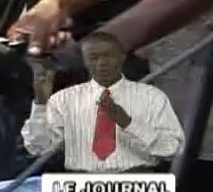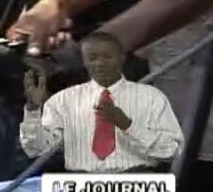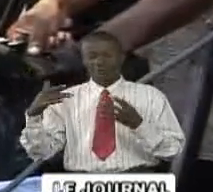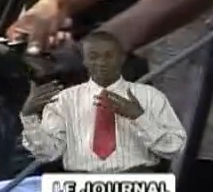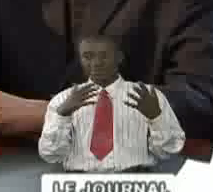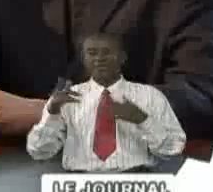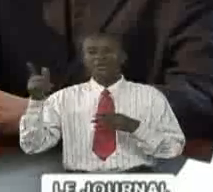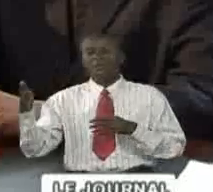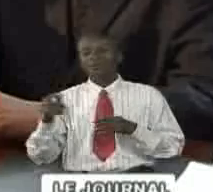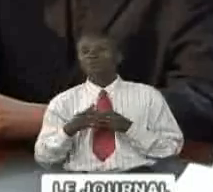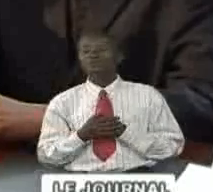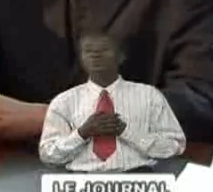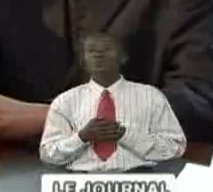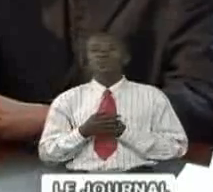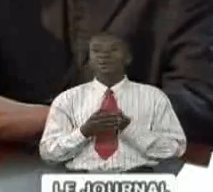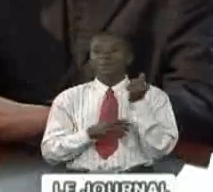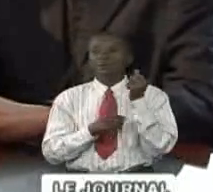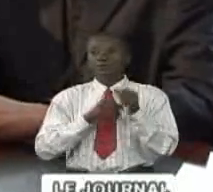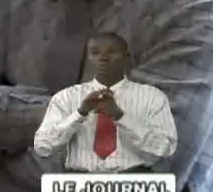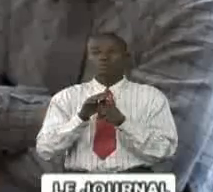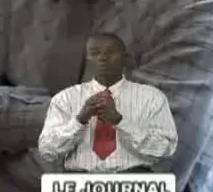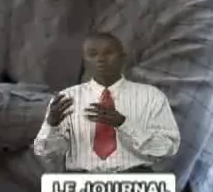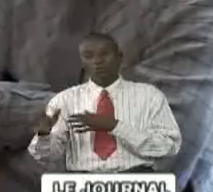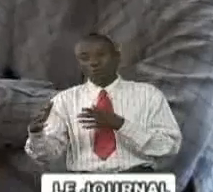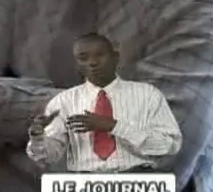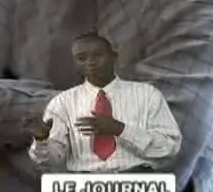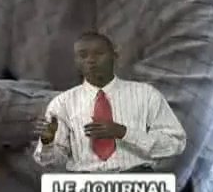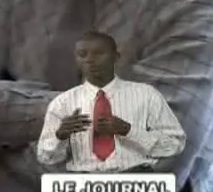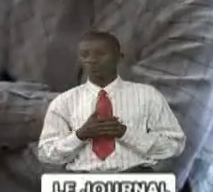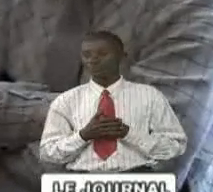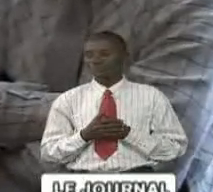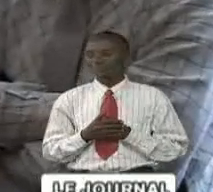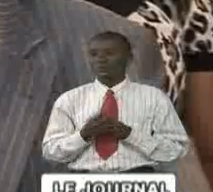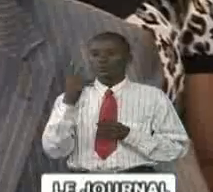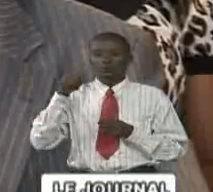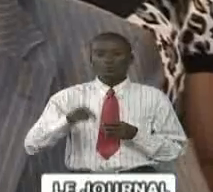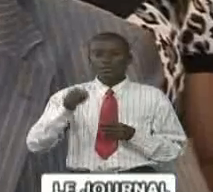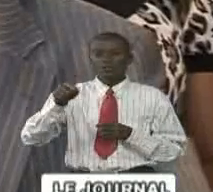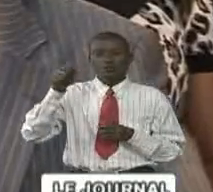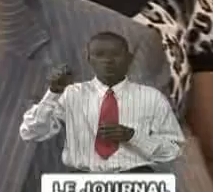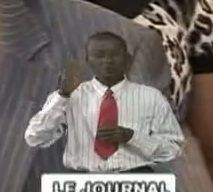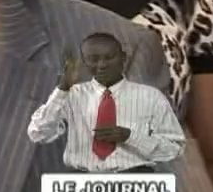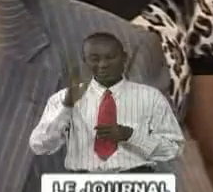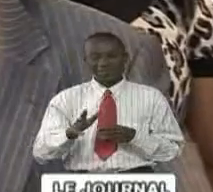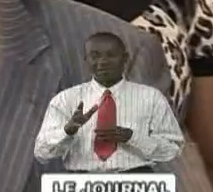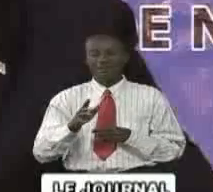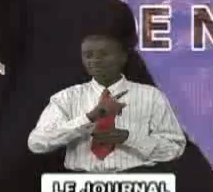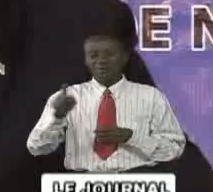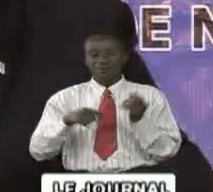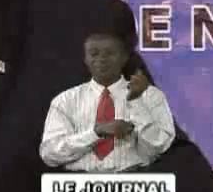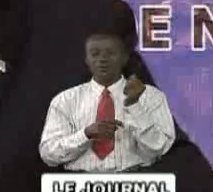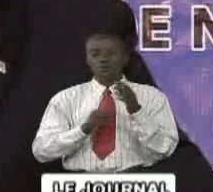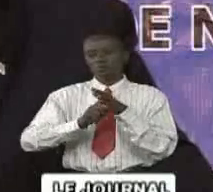le nombre avoisine près de 2 450 000. Face à cette situation, il est du devoir du gouvernement de la